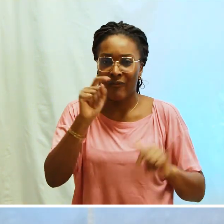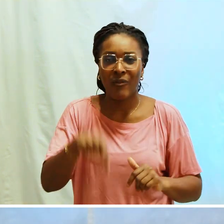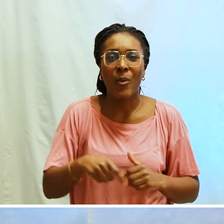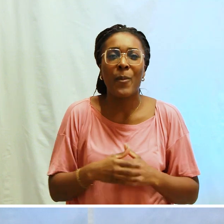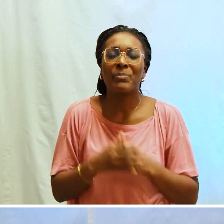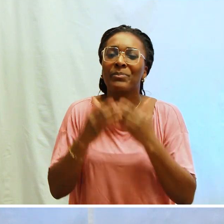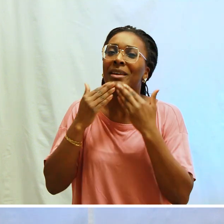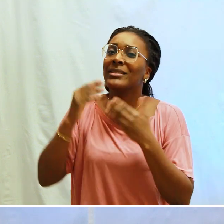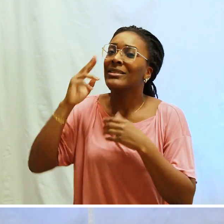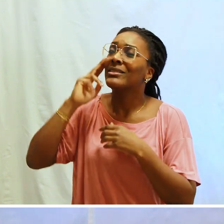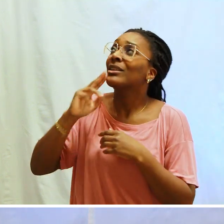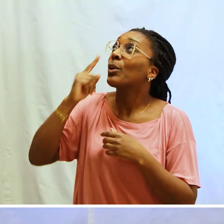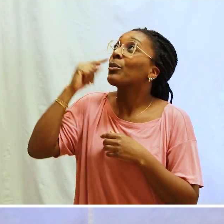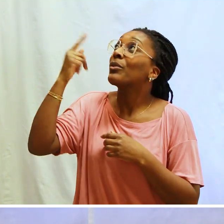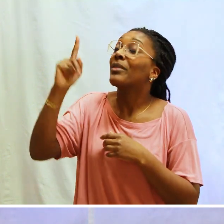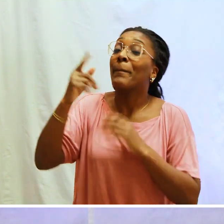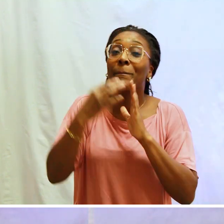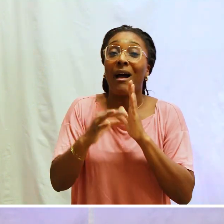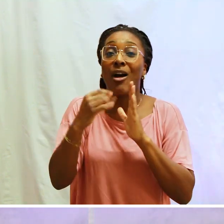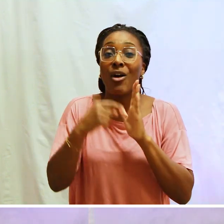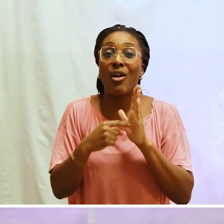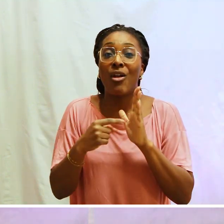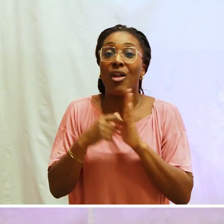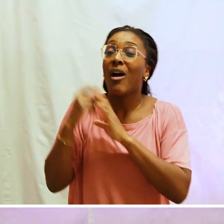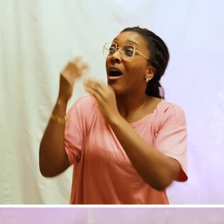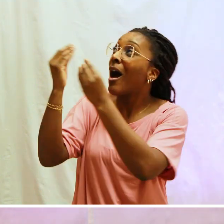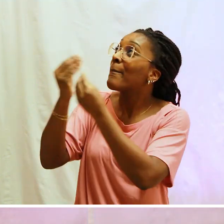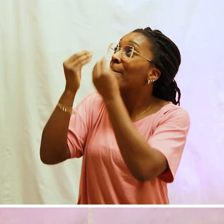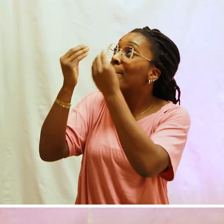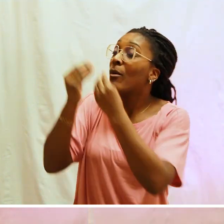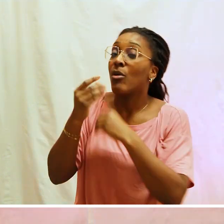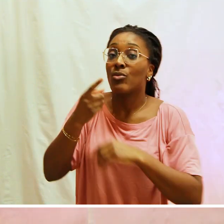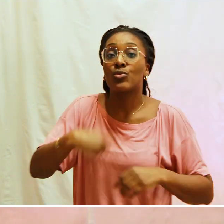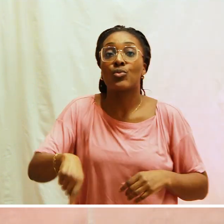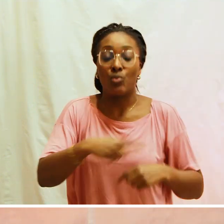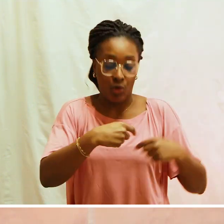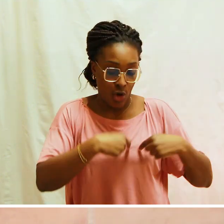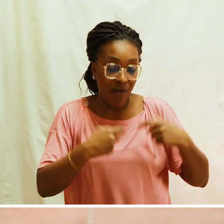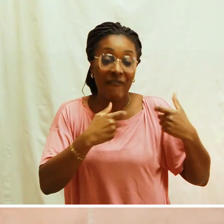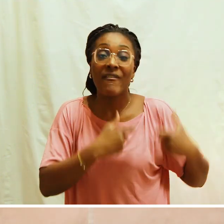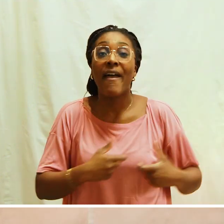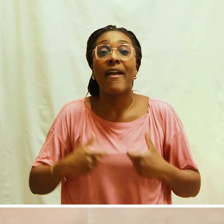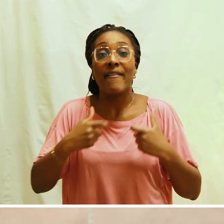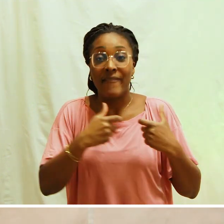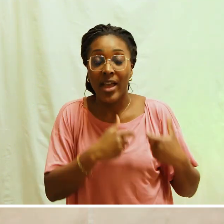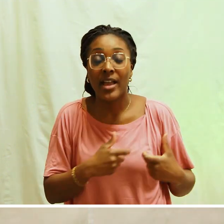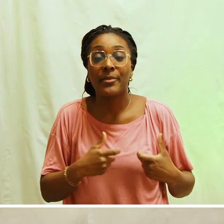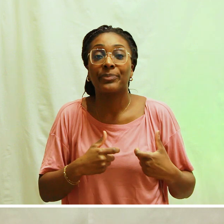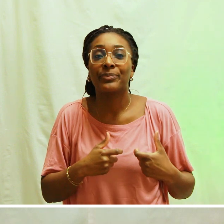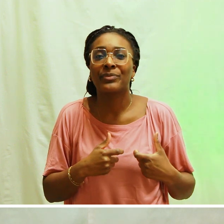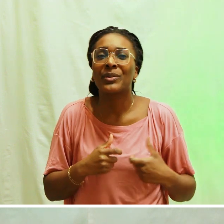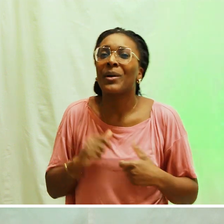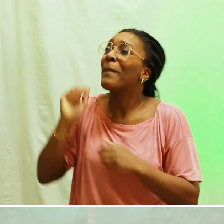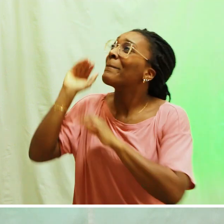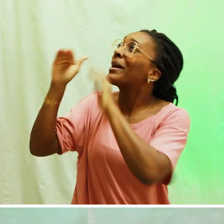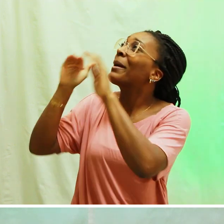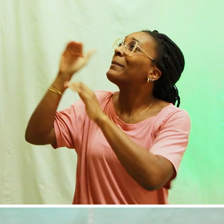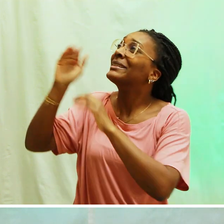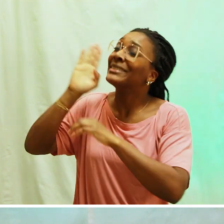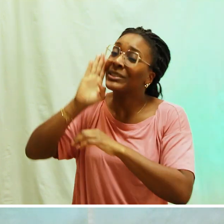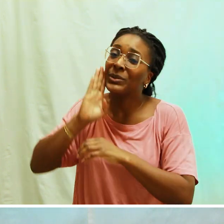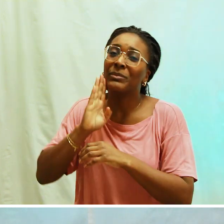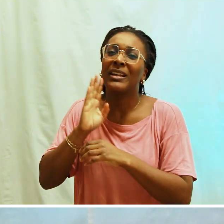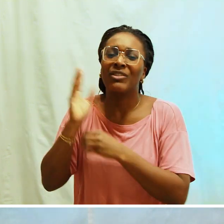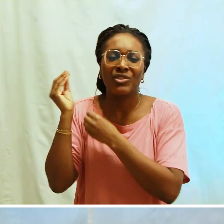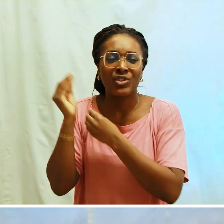merci parce qu'aujourd'hui encore, Seigneur, tu nous apprends à veiller sur nos cœurs et nous te prions, Père, pour que, Seigneur, rien ne vienne nous